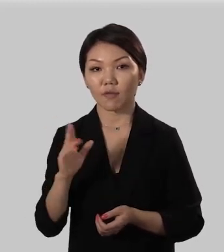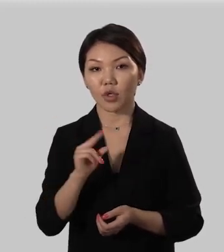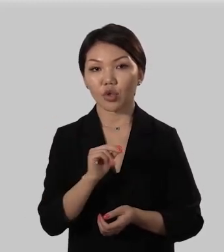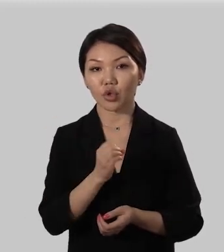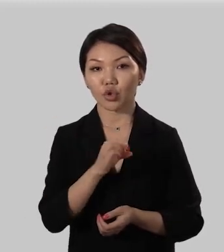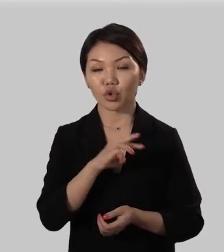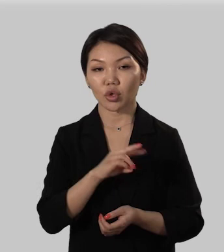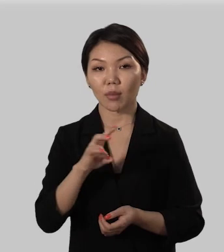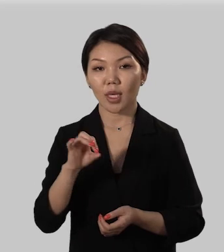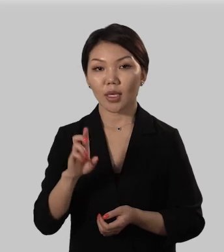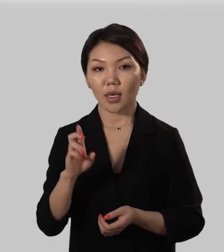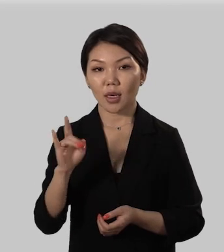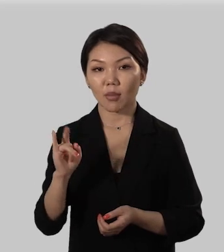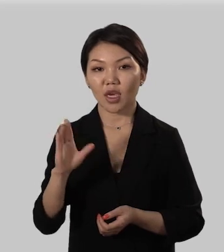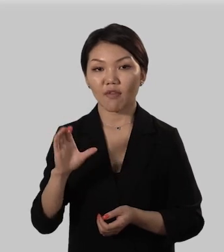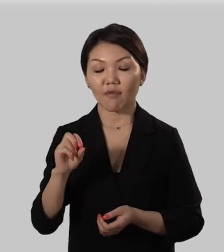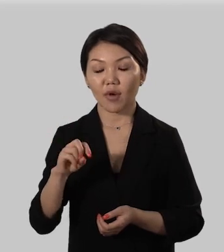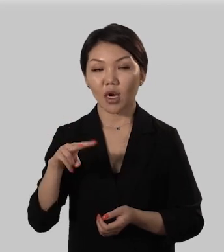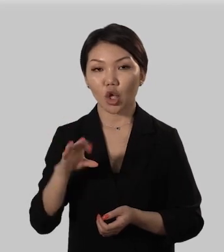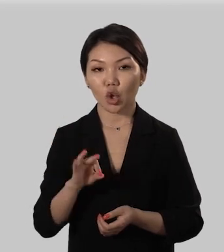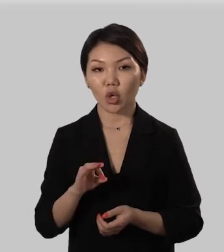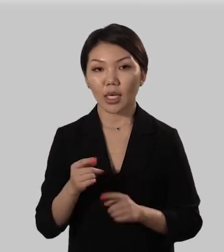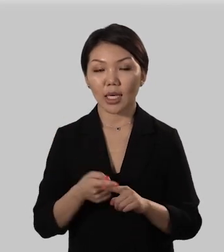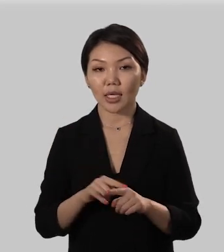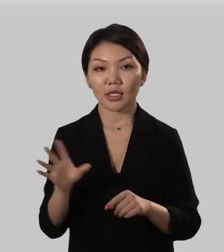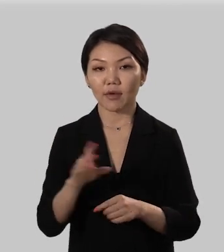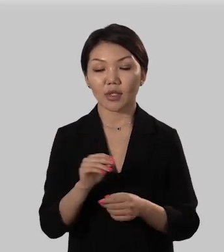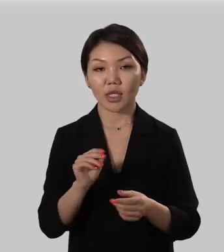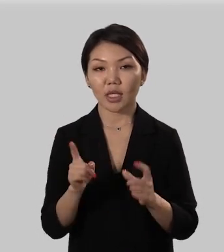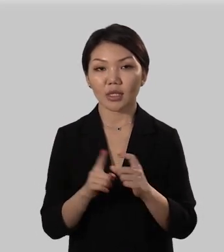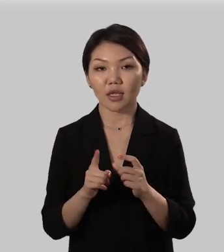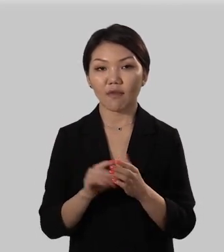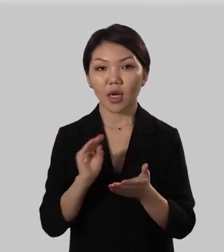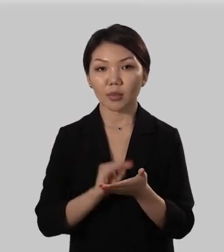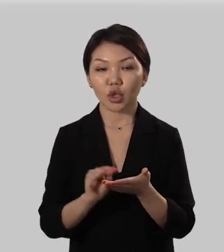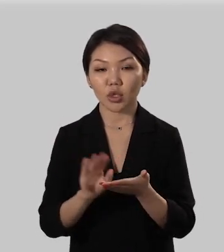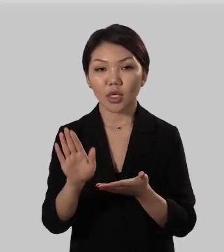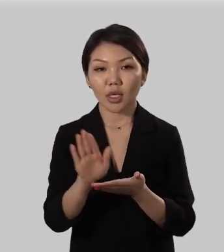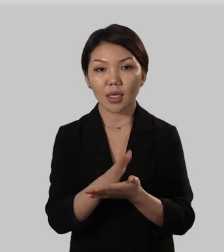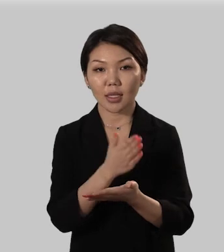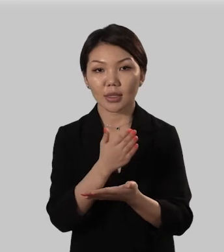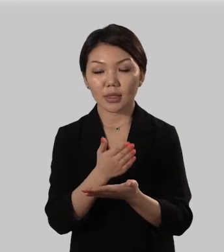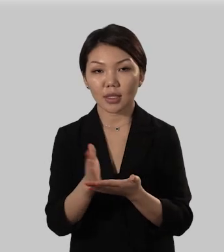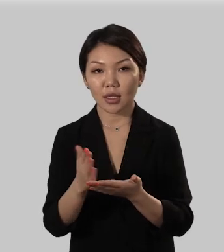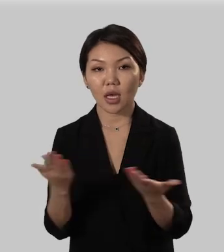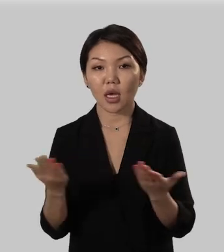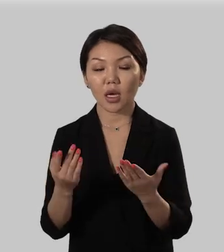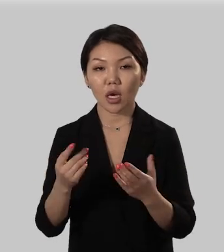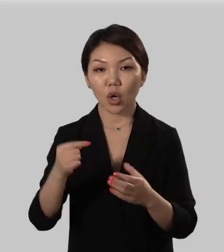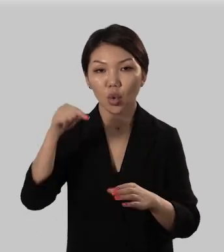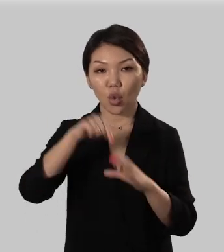в этих на речных выражениях слова пишутся раздельно а каково их значение